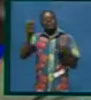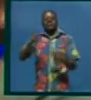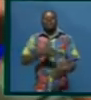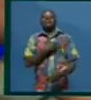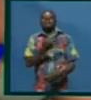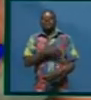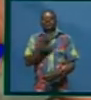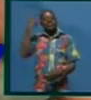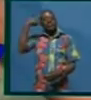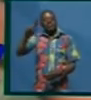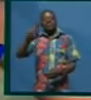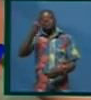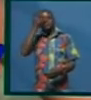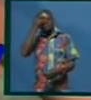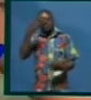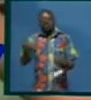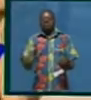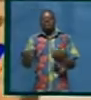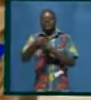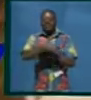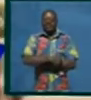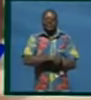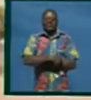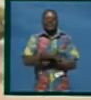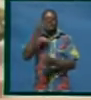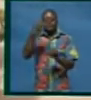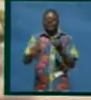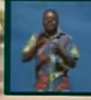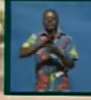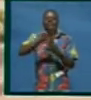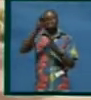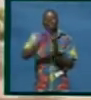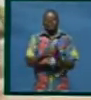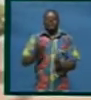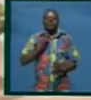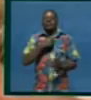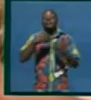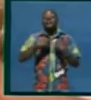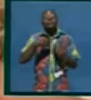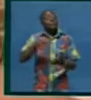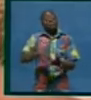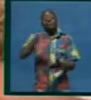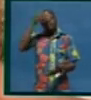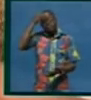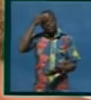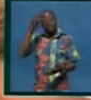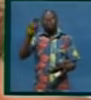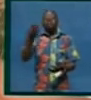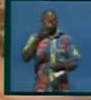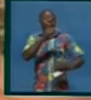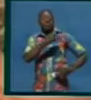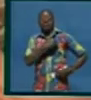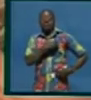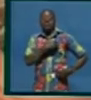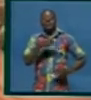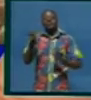de patriotisme qui nous anime aujourd'hui en cette fin de formation. Nous avons beaucoup appris. Il y avait deux phases, une phase militaire et une